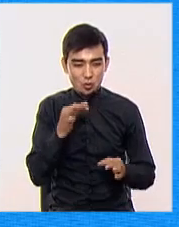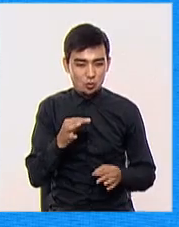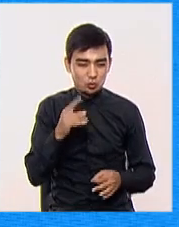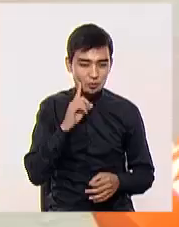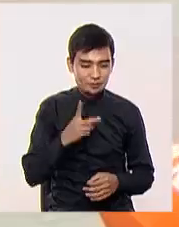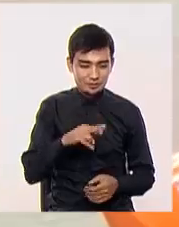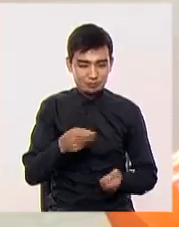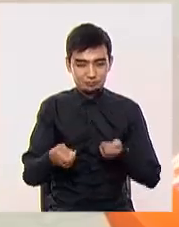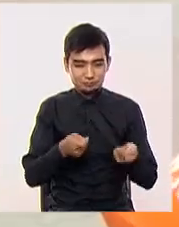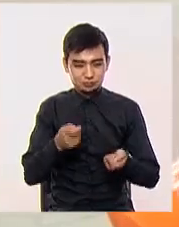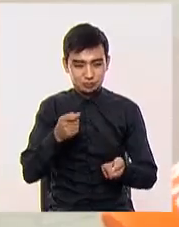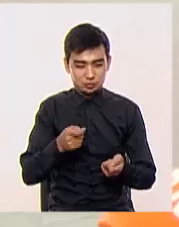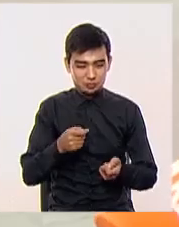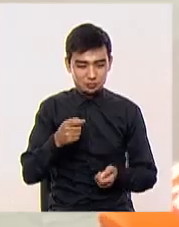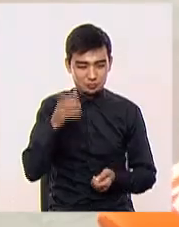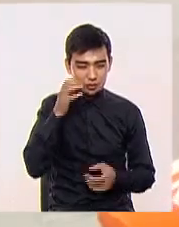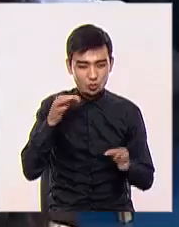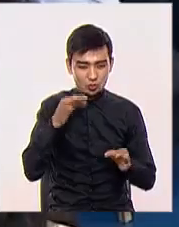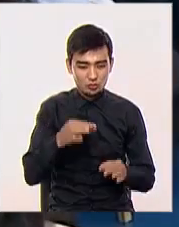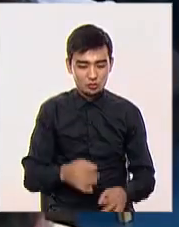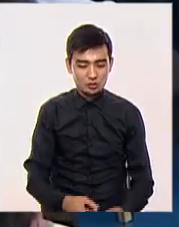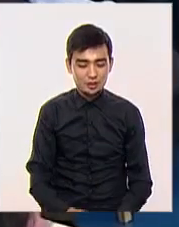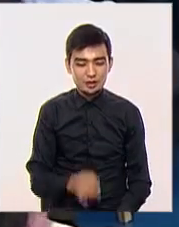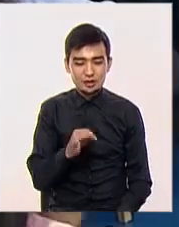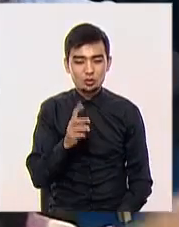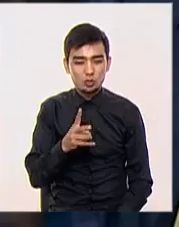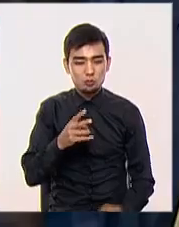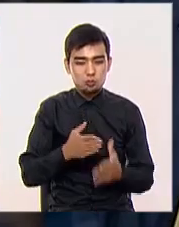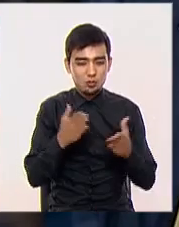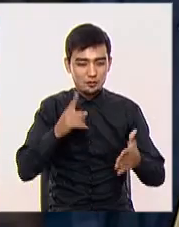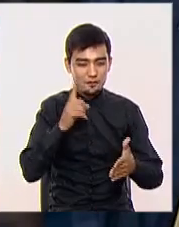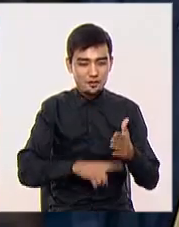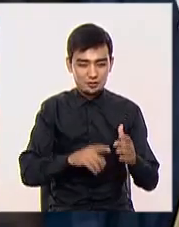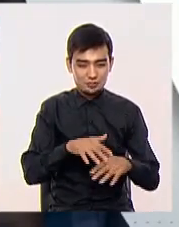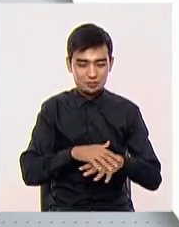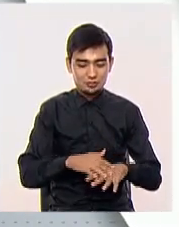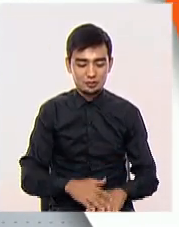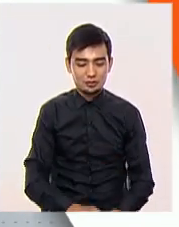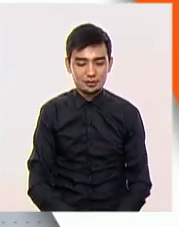плане управления? Для меня это в районе 40 лет. И кому больше доверяет население?